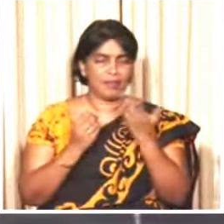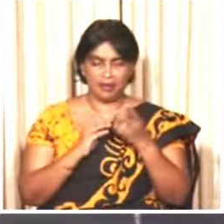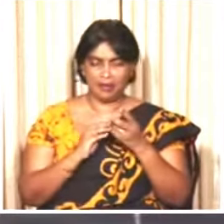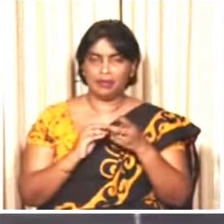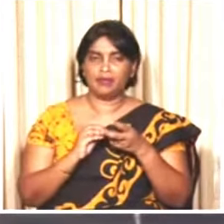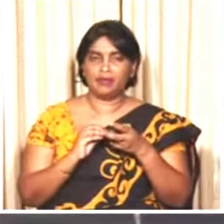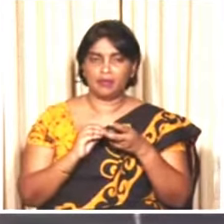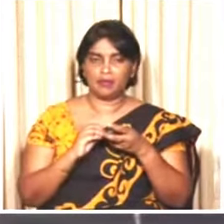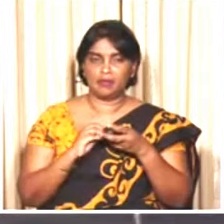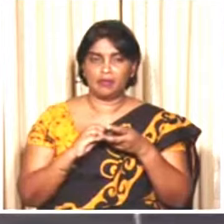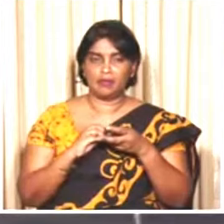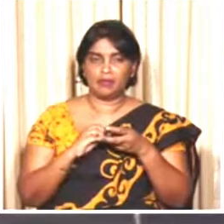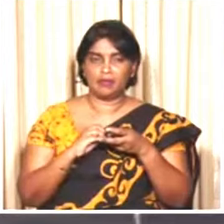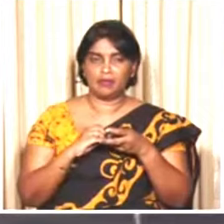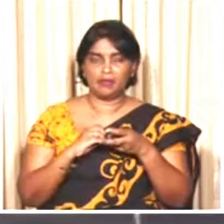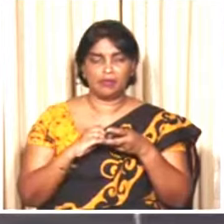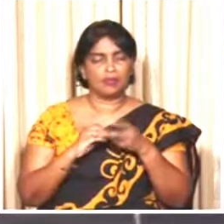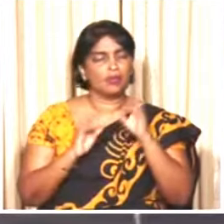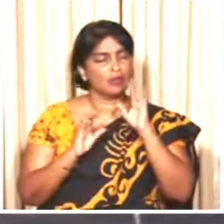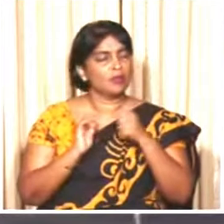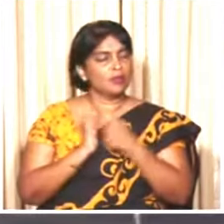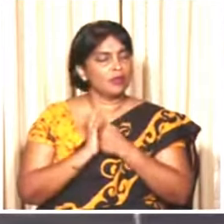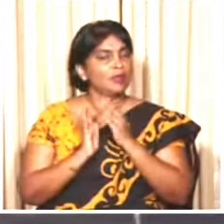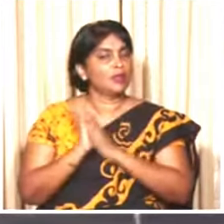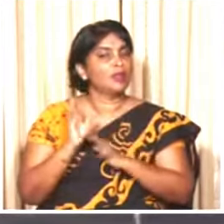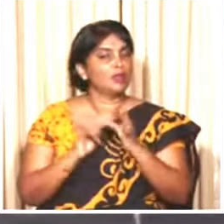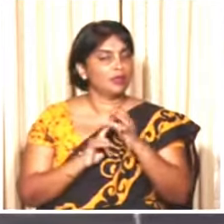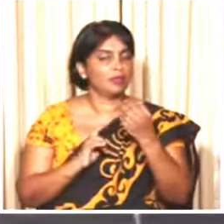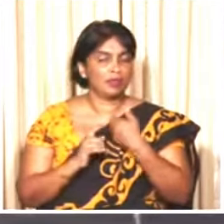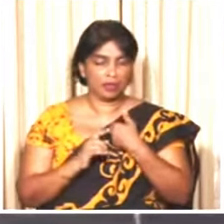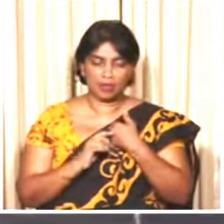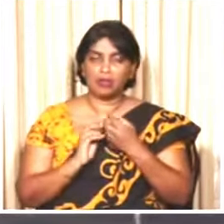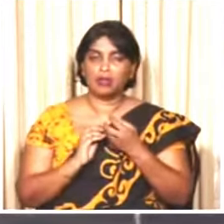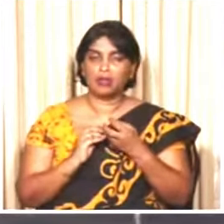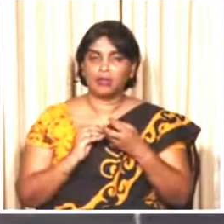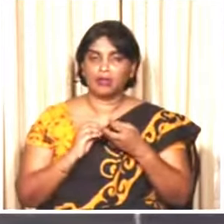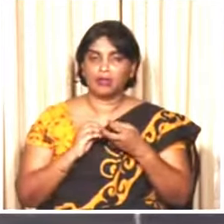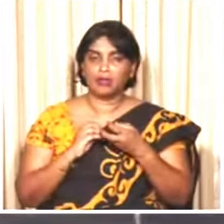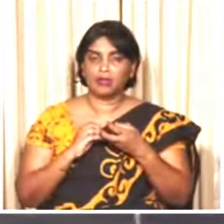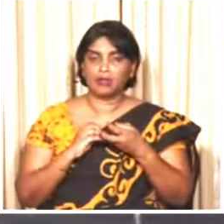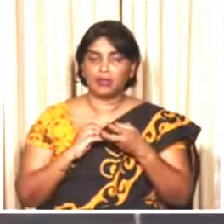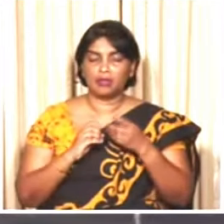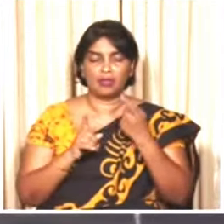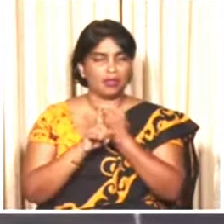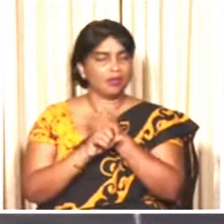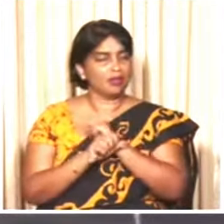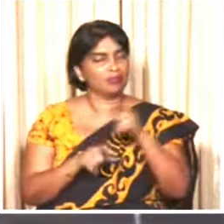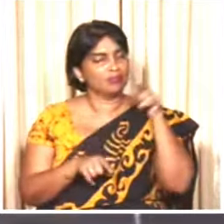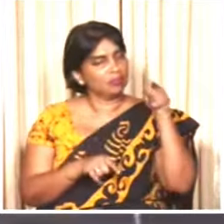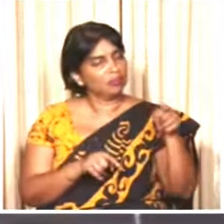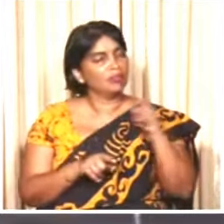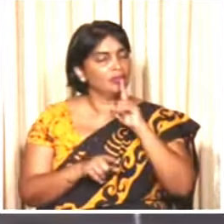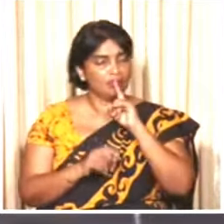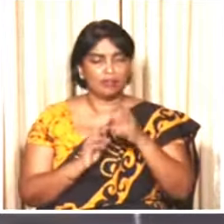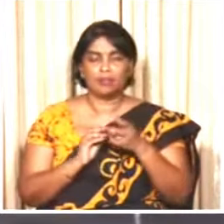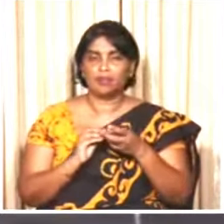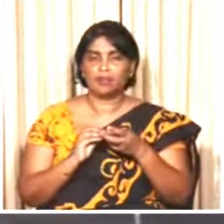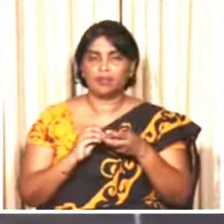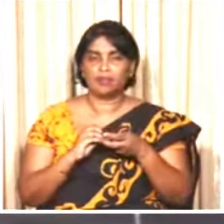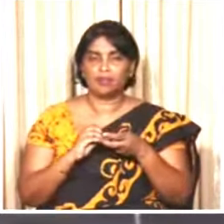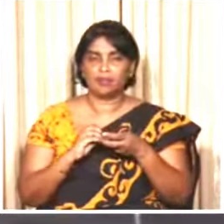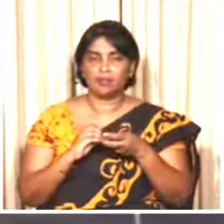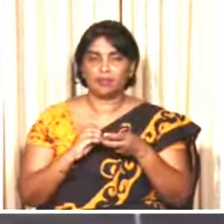බෑ කියලා. නමුත් ගරු ඇමතුමනි අපි දන්නවා අපේ ජාත්‍යන්තර ගුවන් තුඩුපළේ කනගාටුවෙන් වුණත් කියන්න සිද්ධ වෙලා